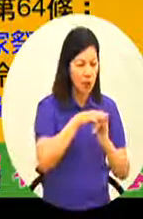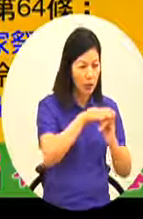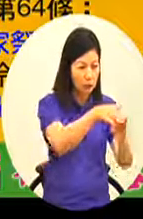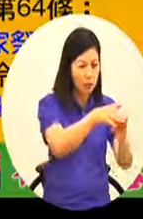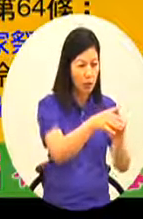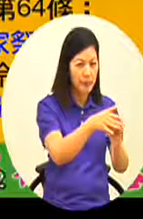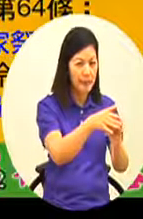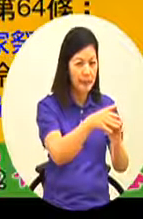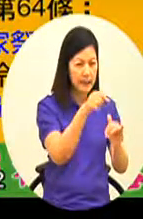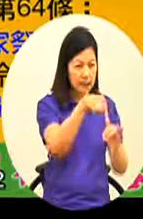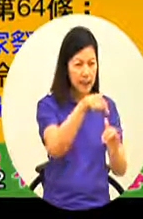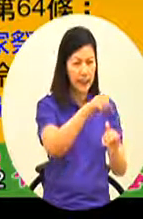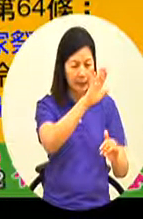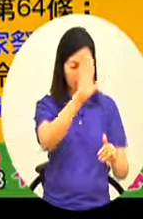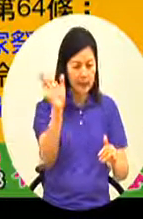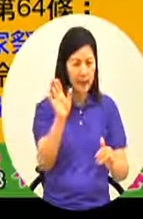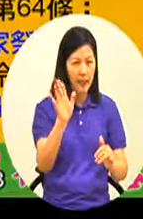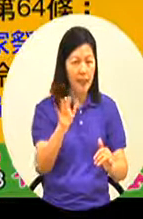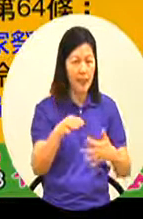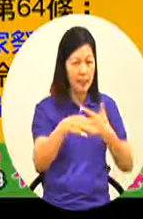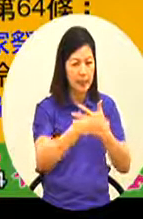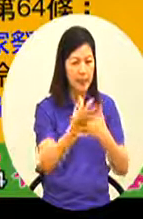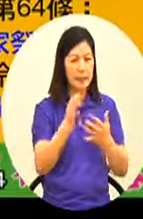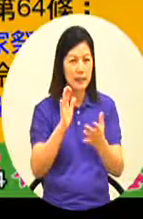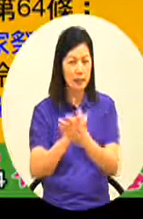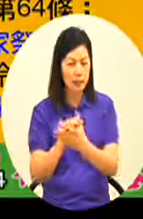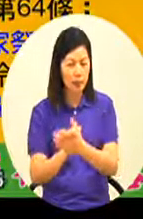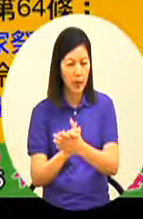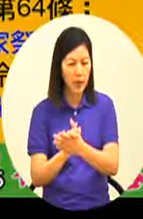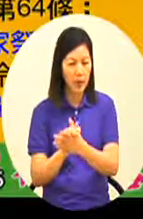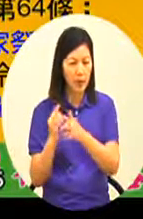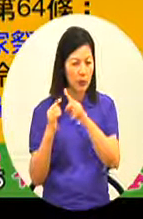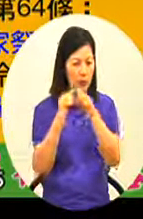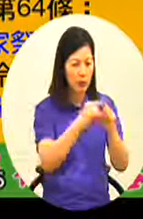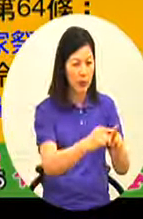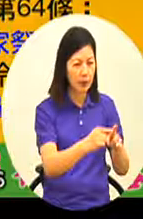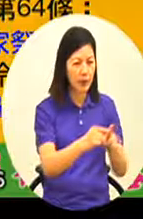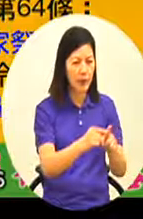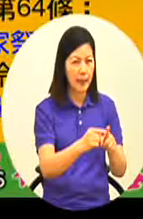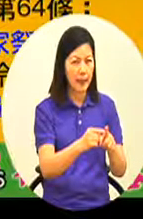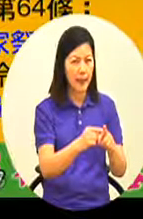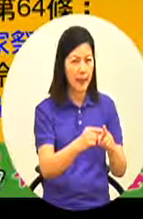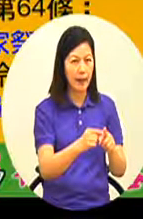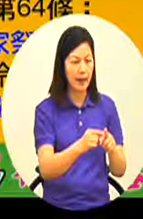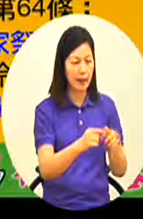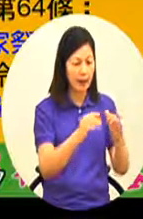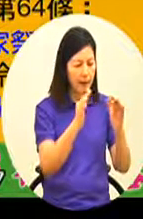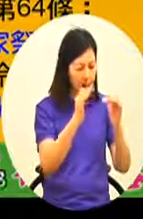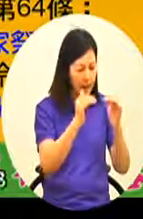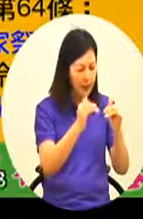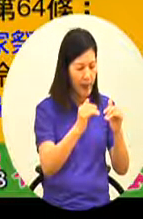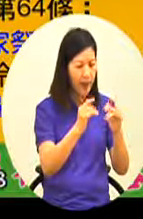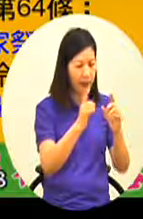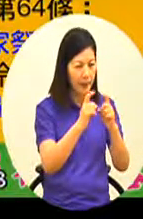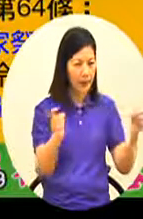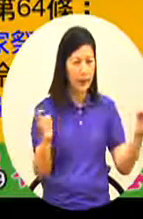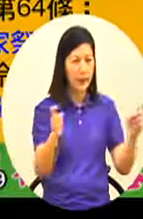天，有亲友来做告别致礼的时候。这就是叫